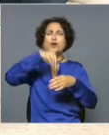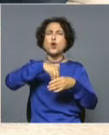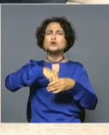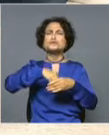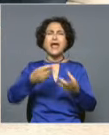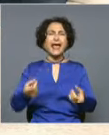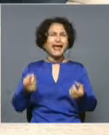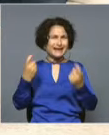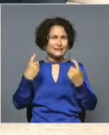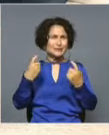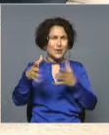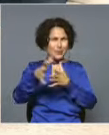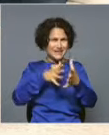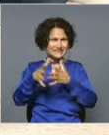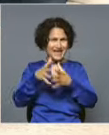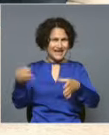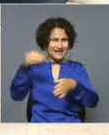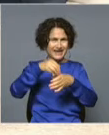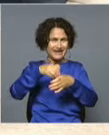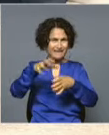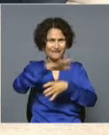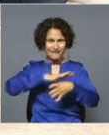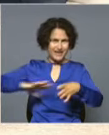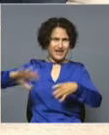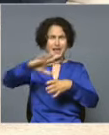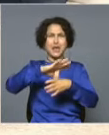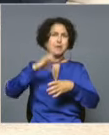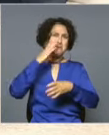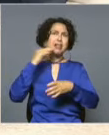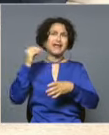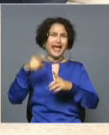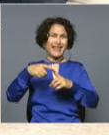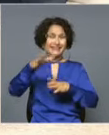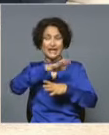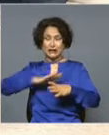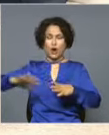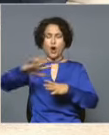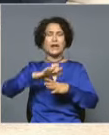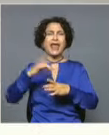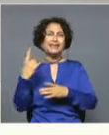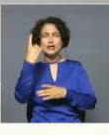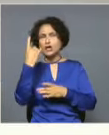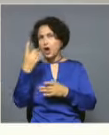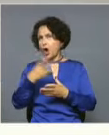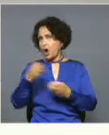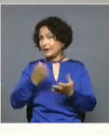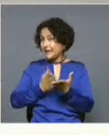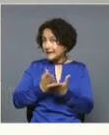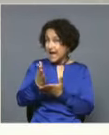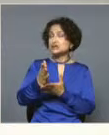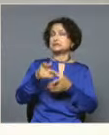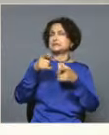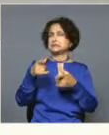в своите територии. А един от начините да се асимилира с мирен